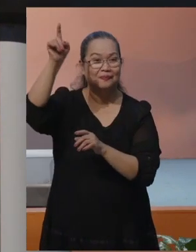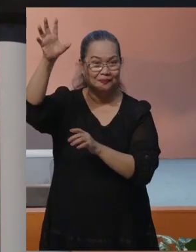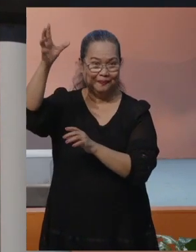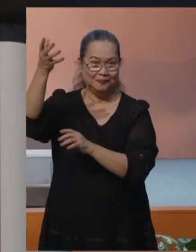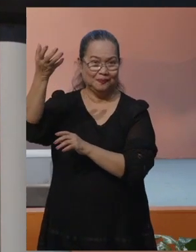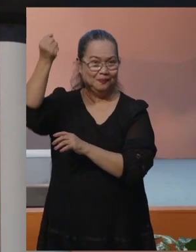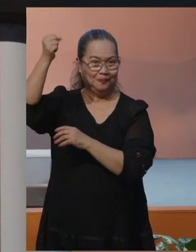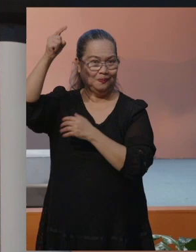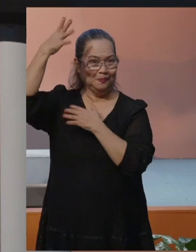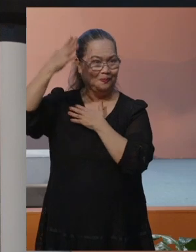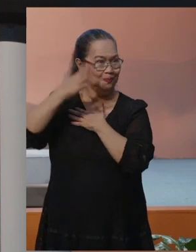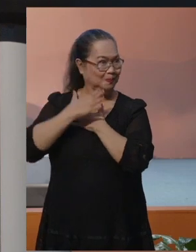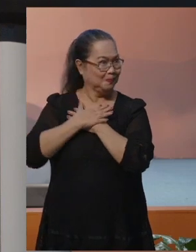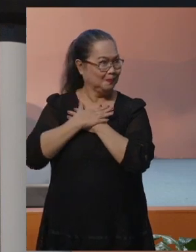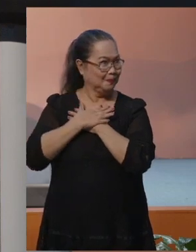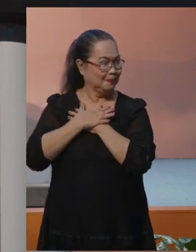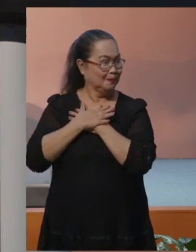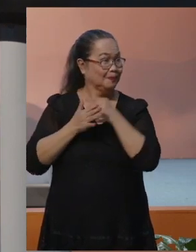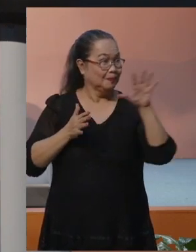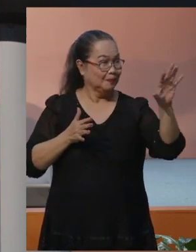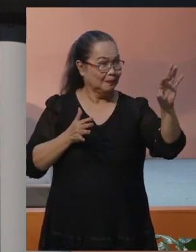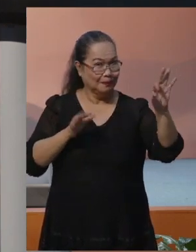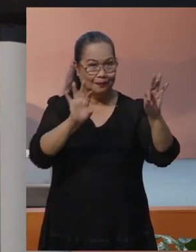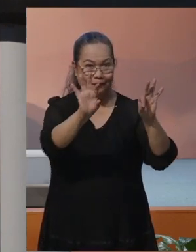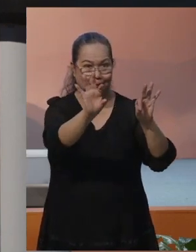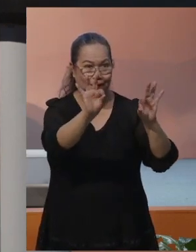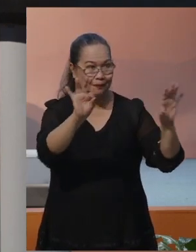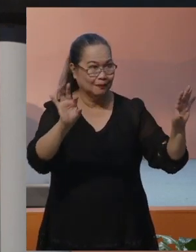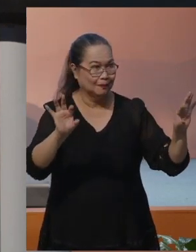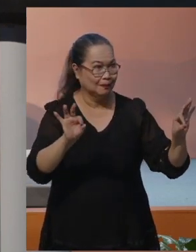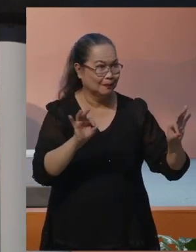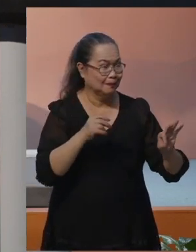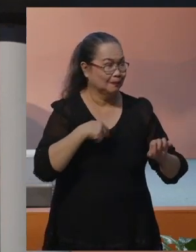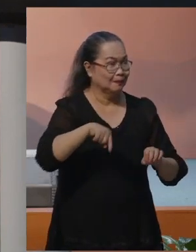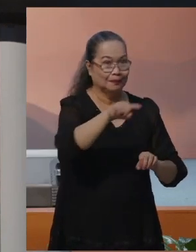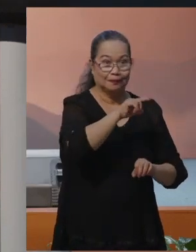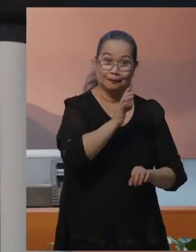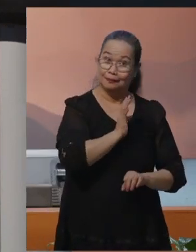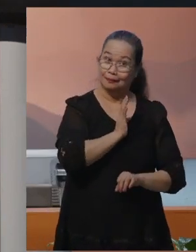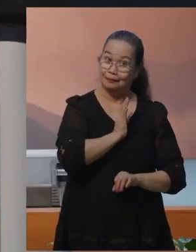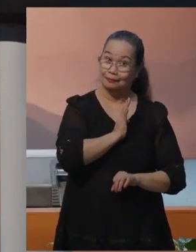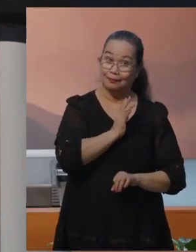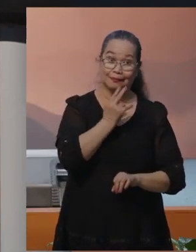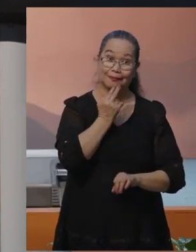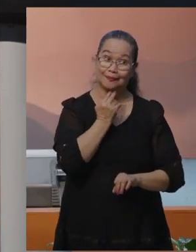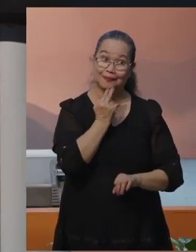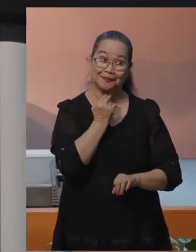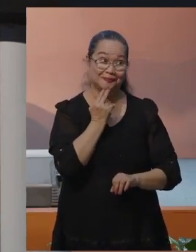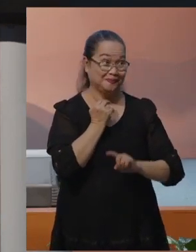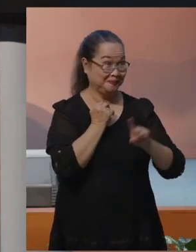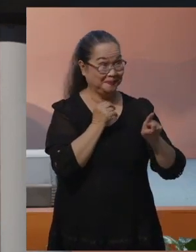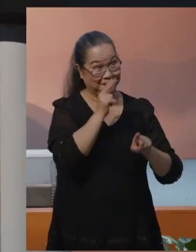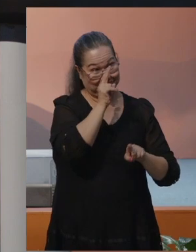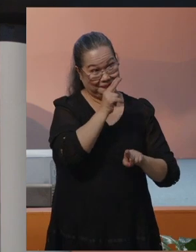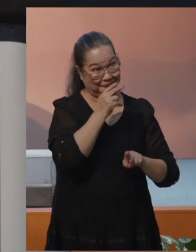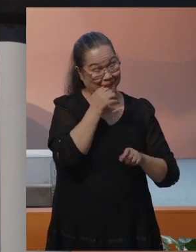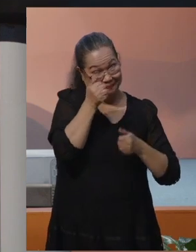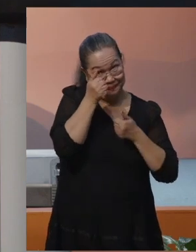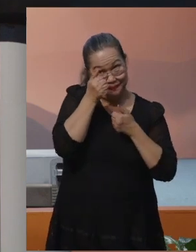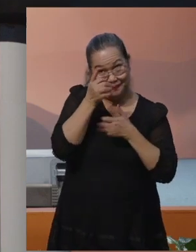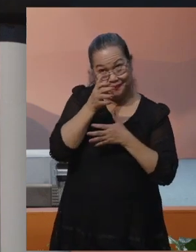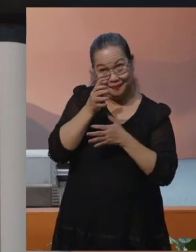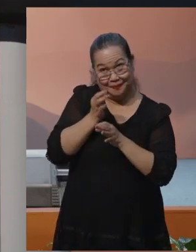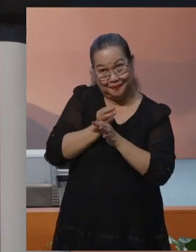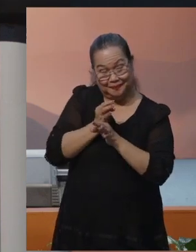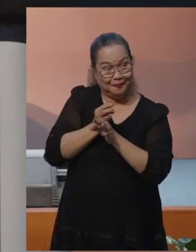loob. Hinirang tayo ng Diyos hindi dahil tayo mabait, hindi dahil tayo cute, hindi dahil tayo ay sumusunod palagi